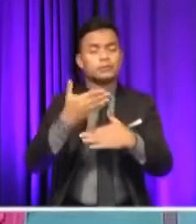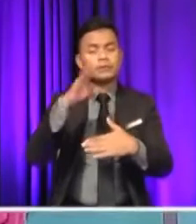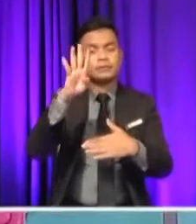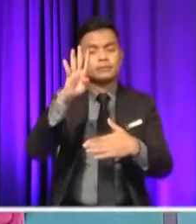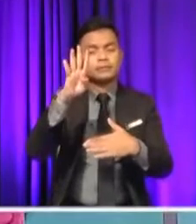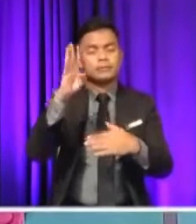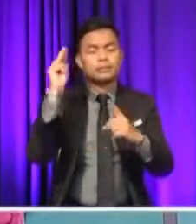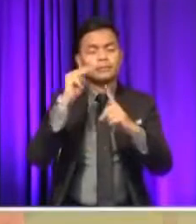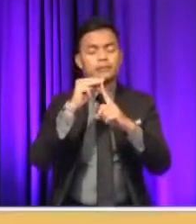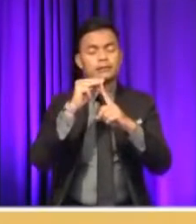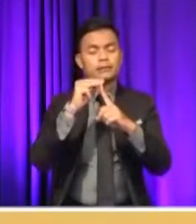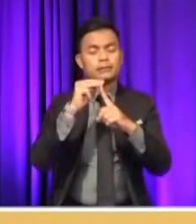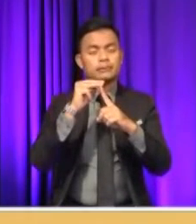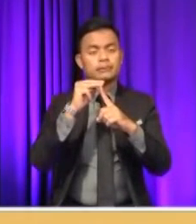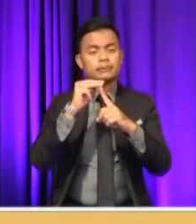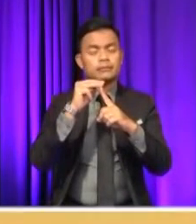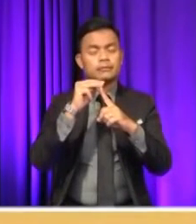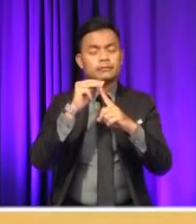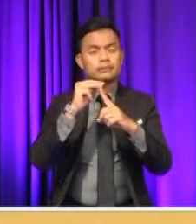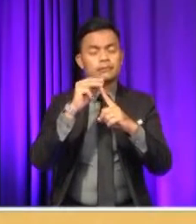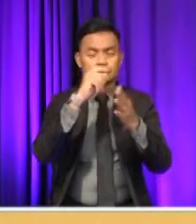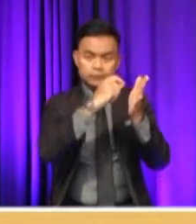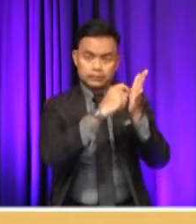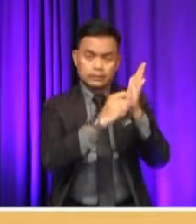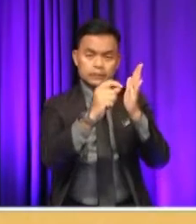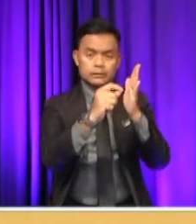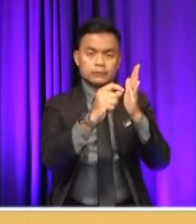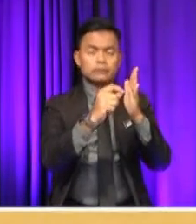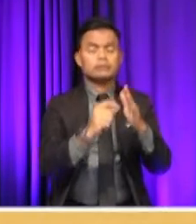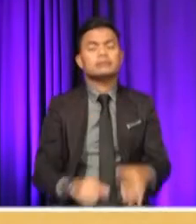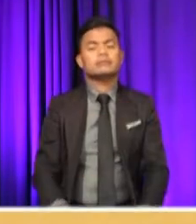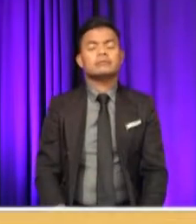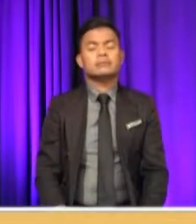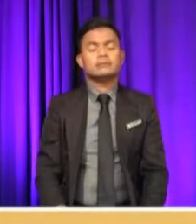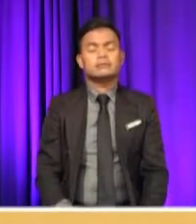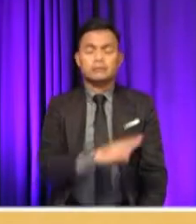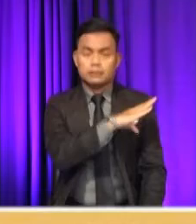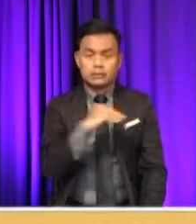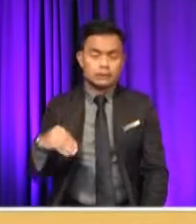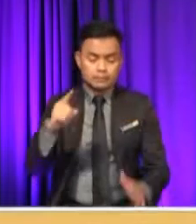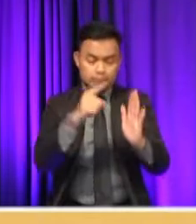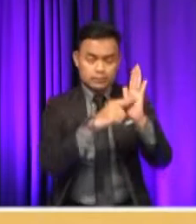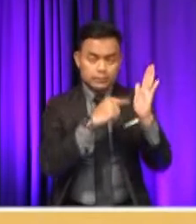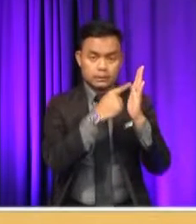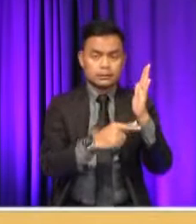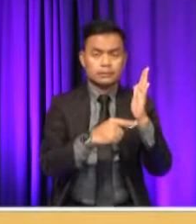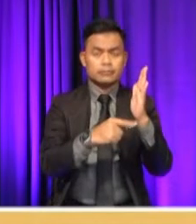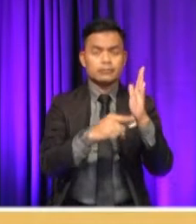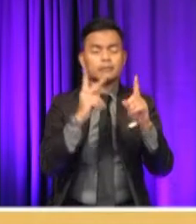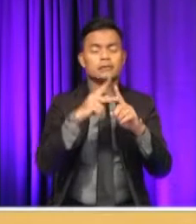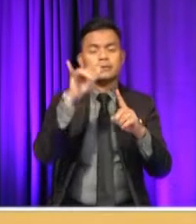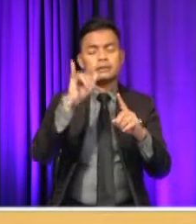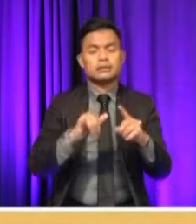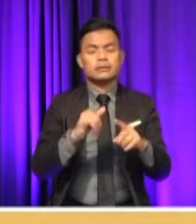Okey, tandakan right pada pernyataan yang betul dan pangkah pada pernyataan yang salah tentang motor arus